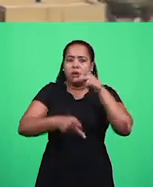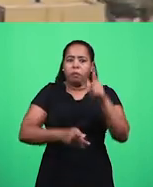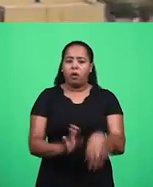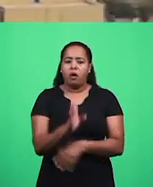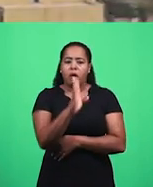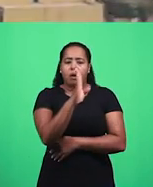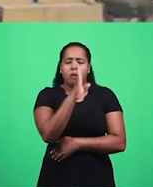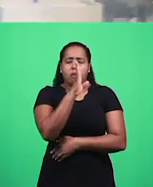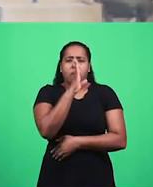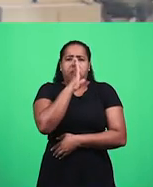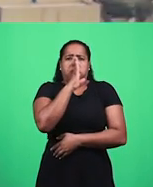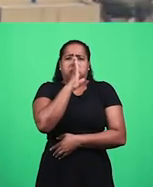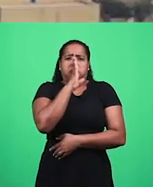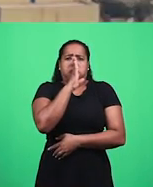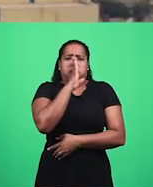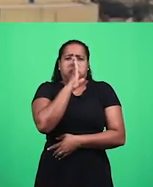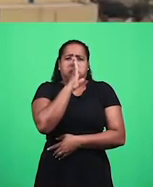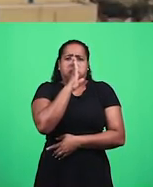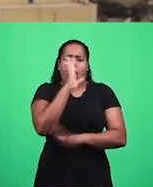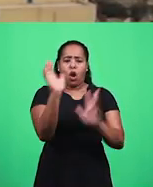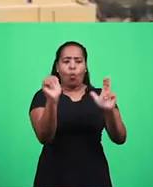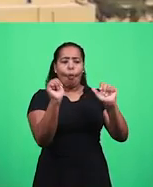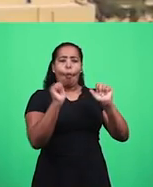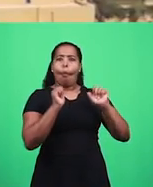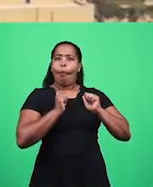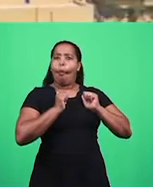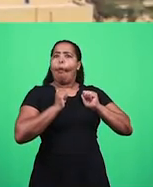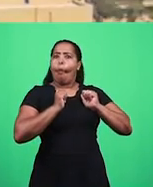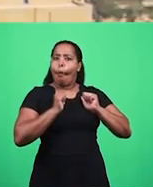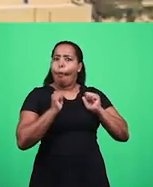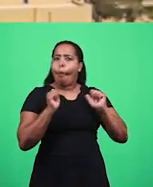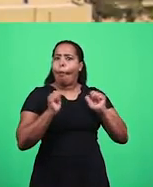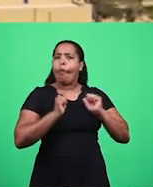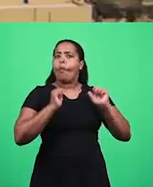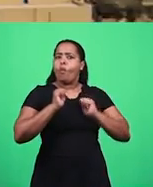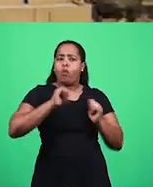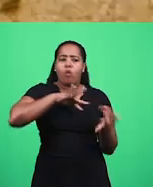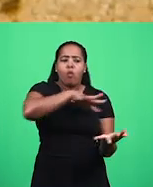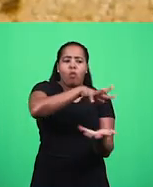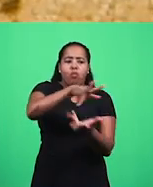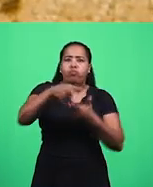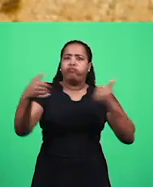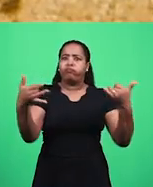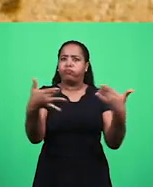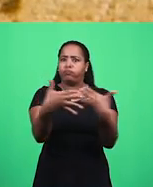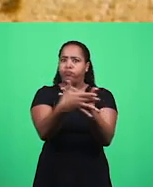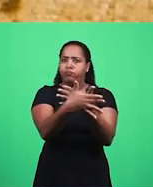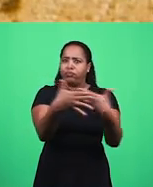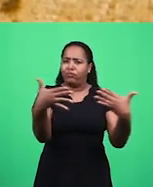«Повели народу молчать и не будоражить город».